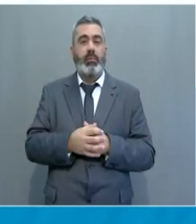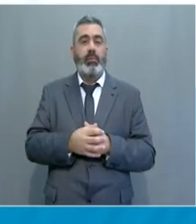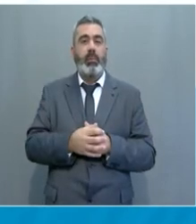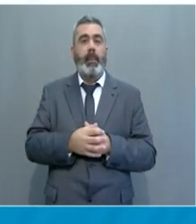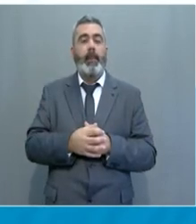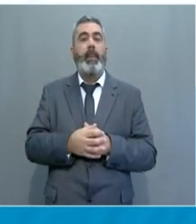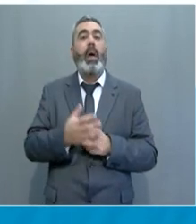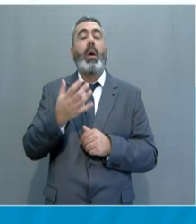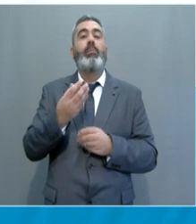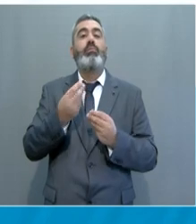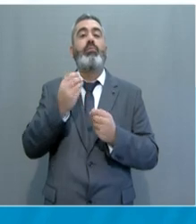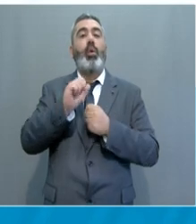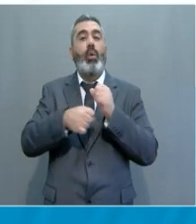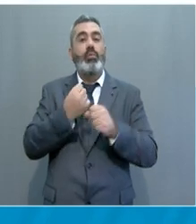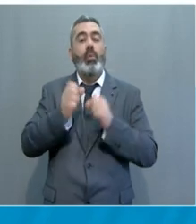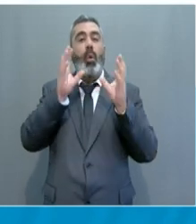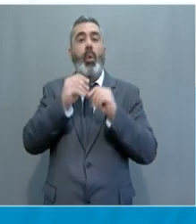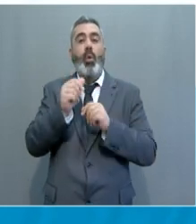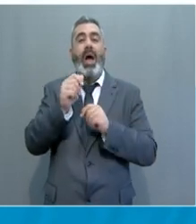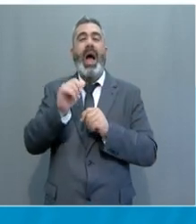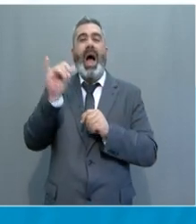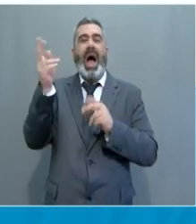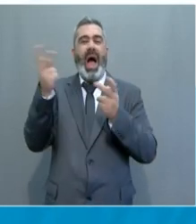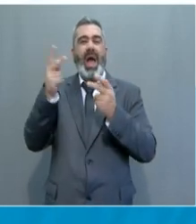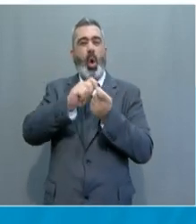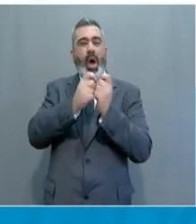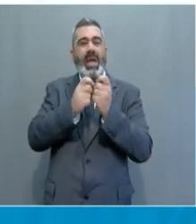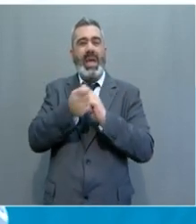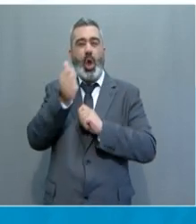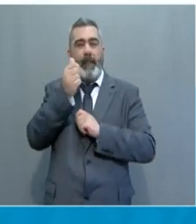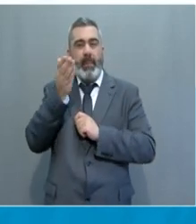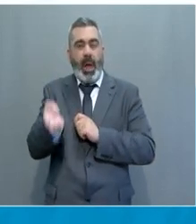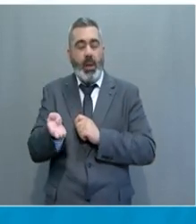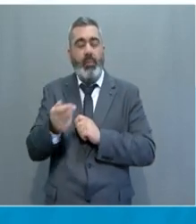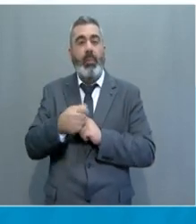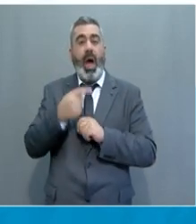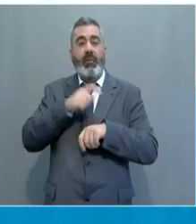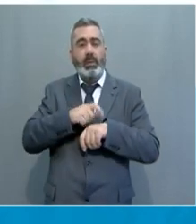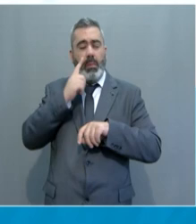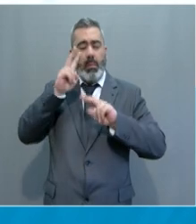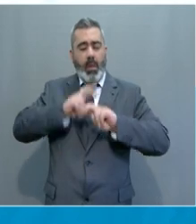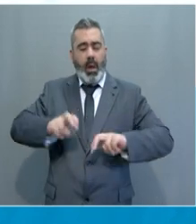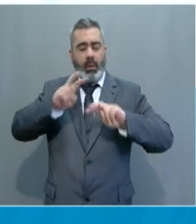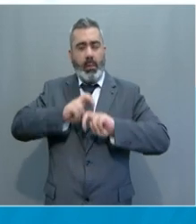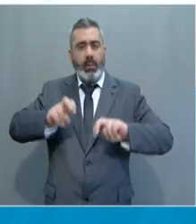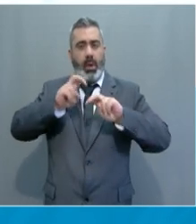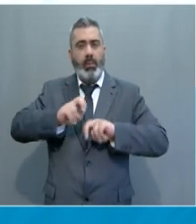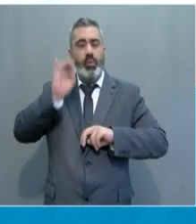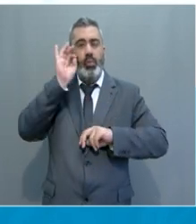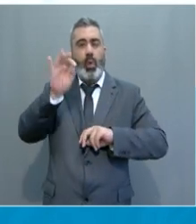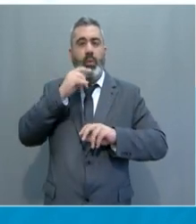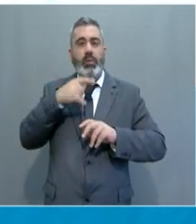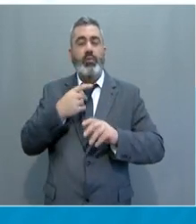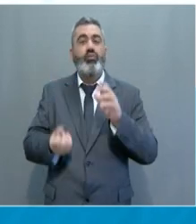σε άλλες πηγές υγροποιημένου αερίου. Μελετάμε και είμαστε έτοιμοι, εφόσον χρειαστεί, να προσθέσουμε μια νέα πλωτή